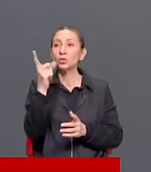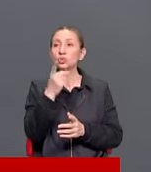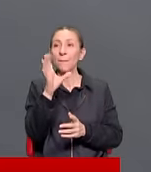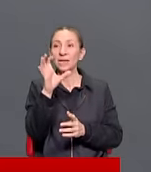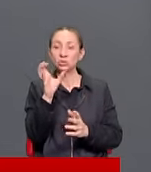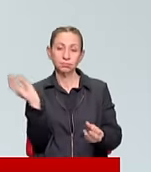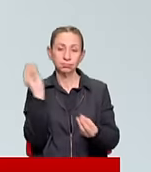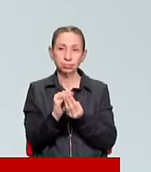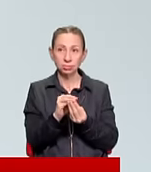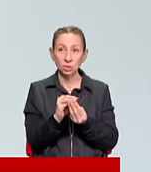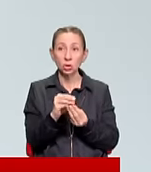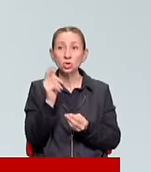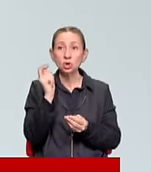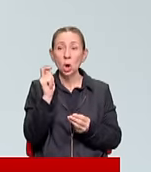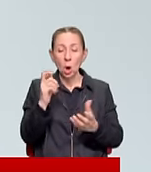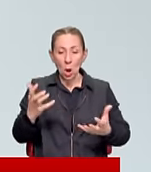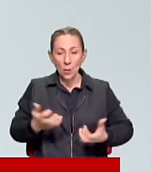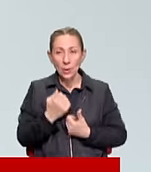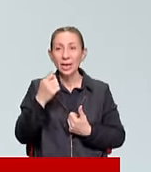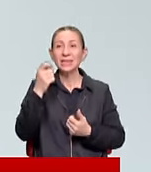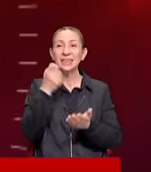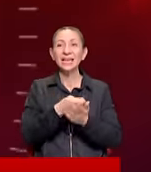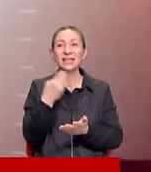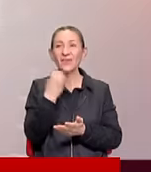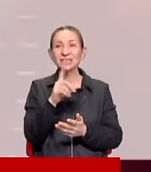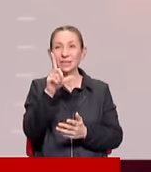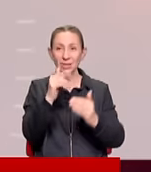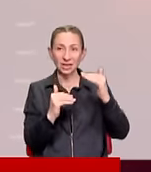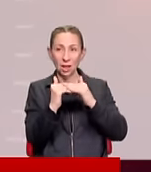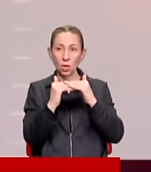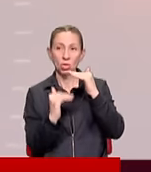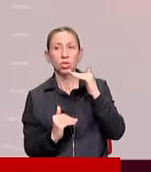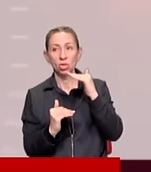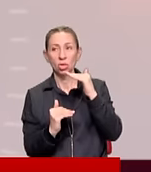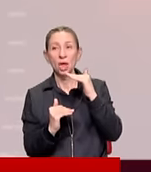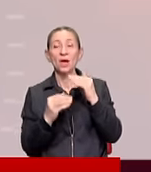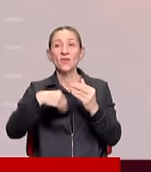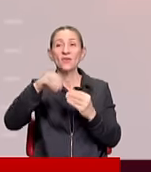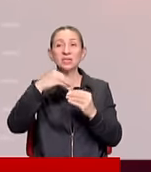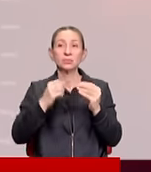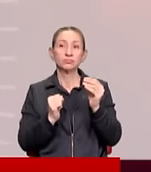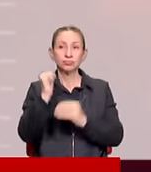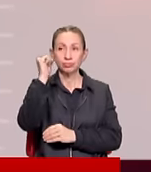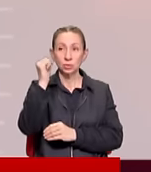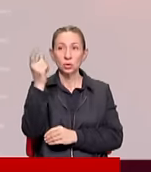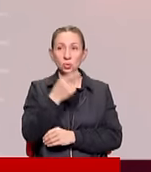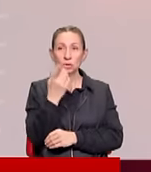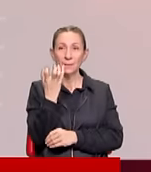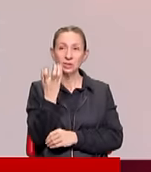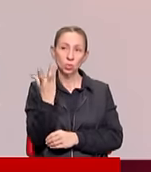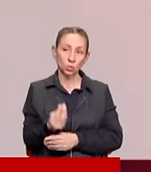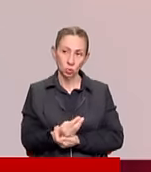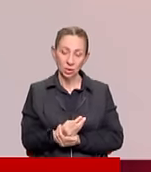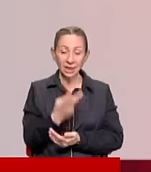%5 artıyor. Zor günlerin kurtarıcısı nakit avans limitleri zaten düşürülmüştü. Faizleri de arttı. %5'e